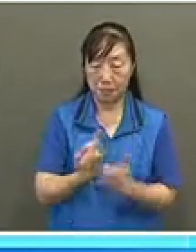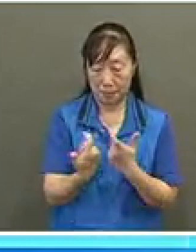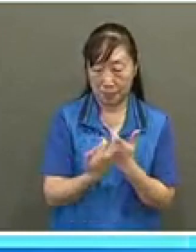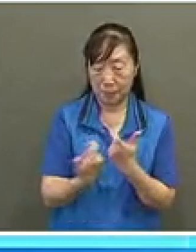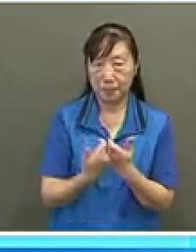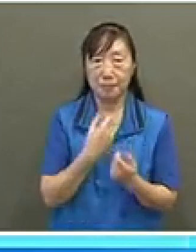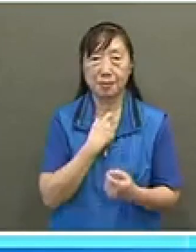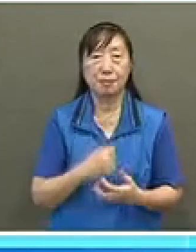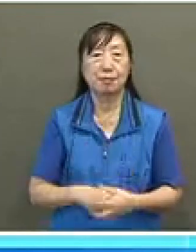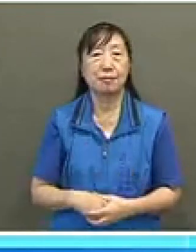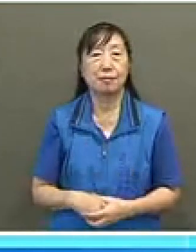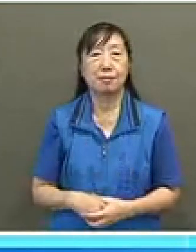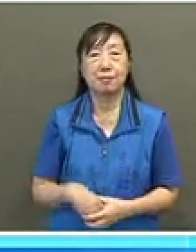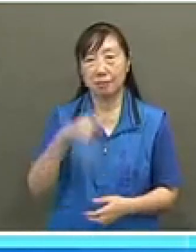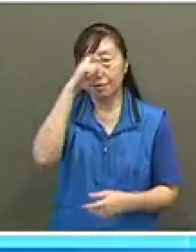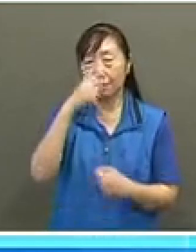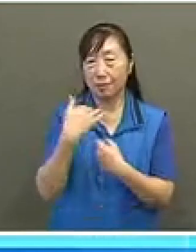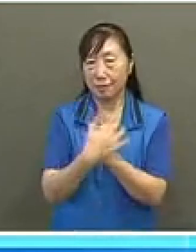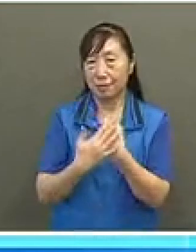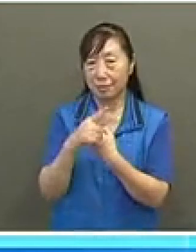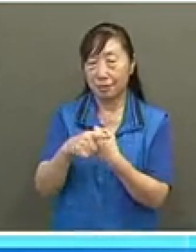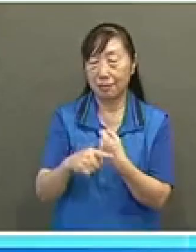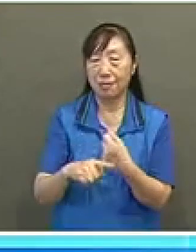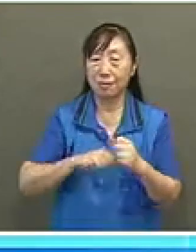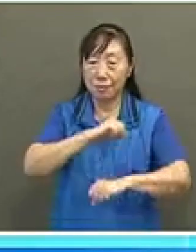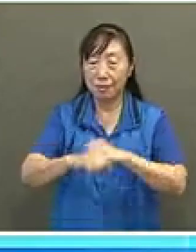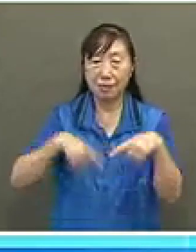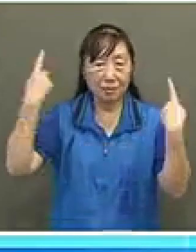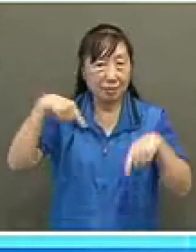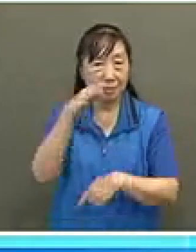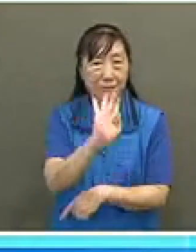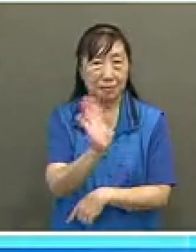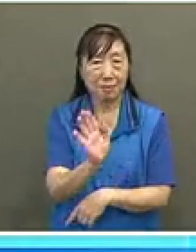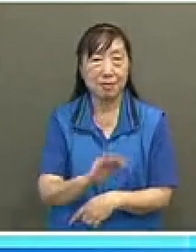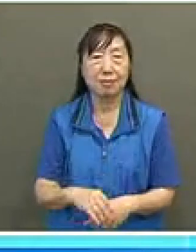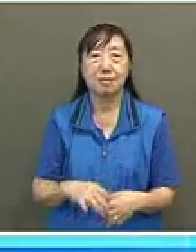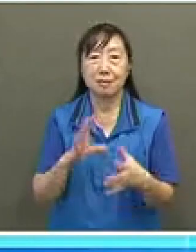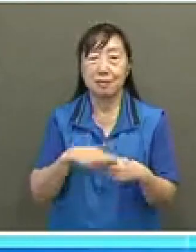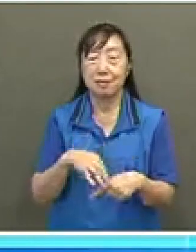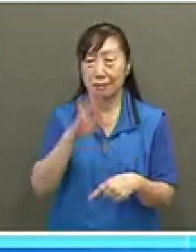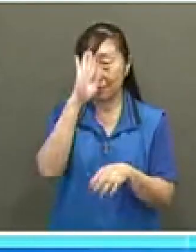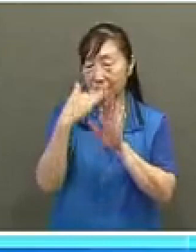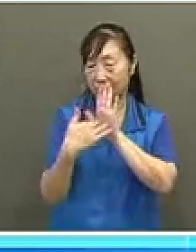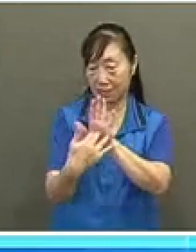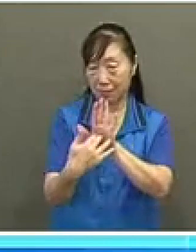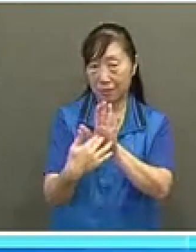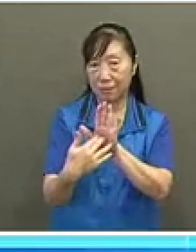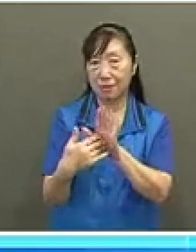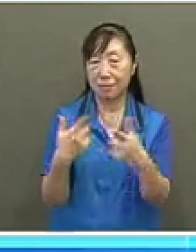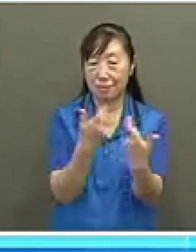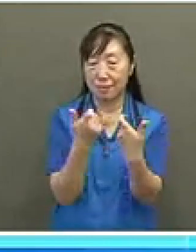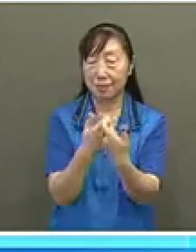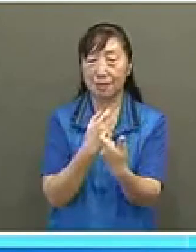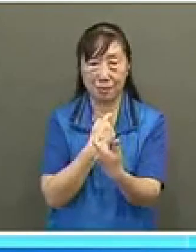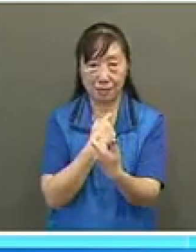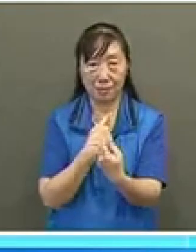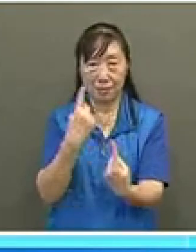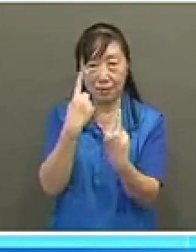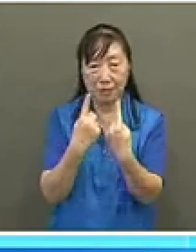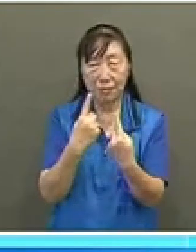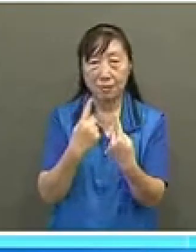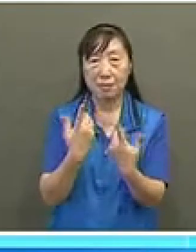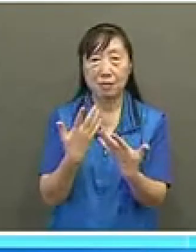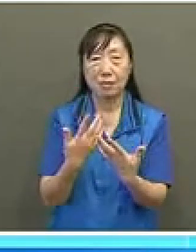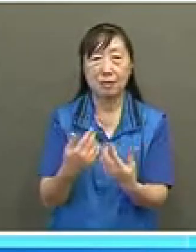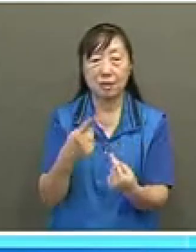容。我们希望能够保持低度的活动，也能够配合防疫，把有些比较有